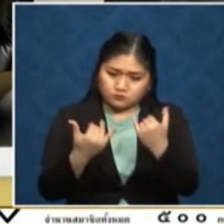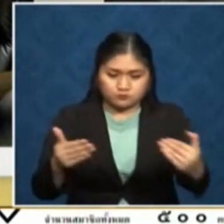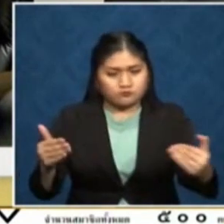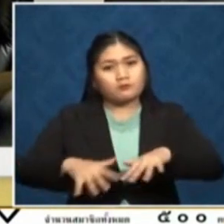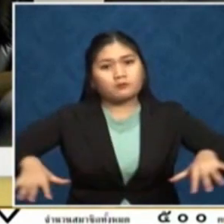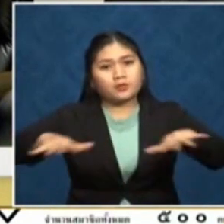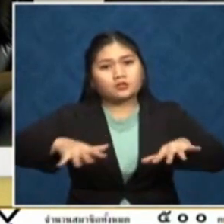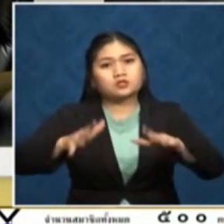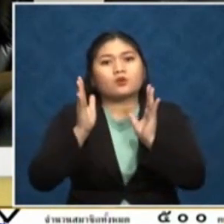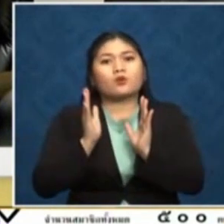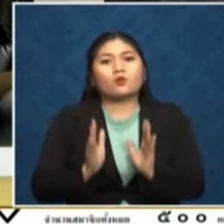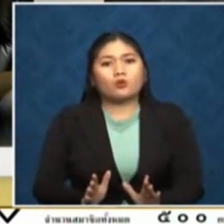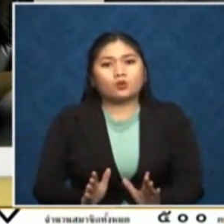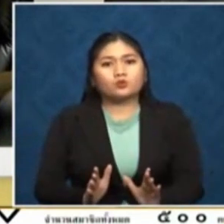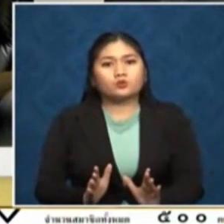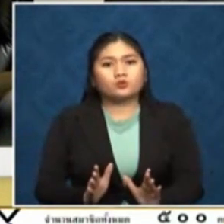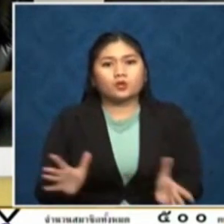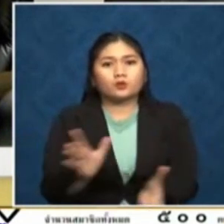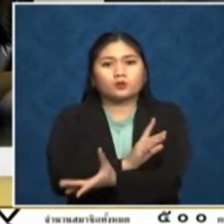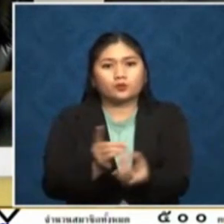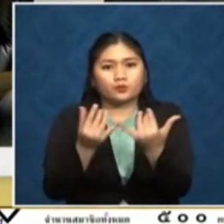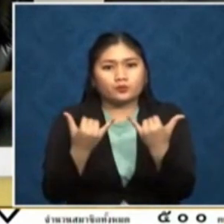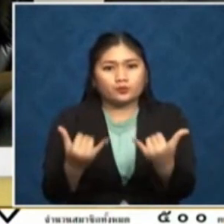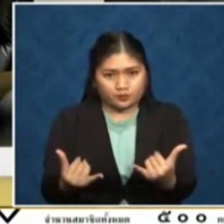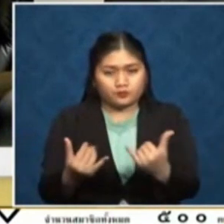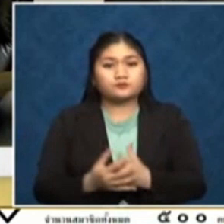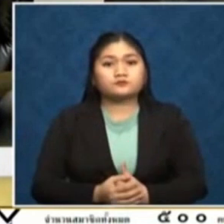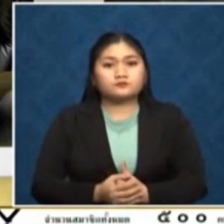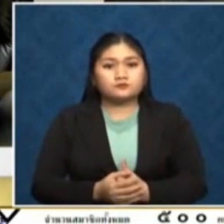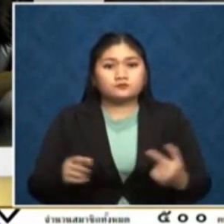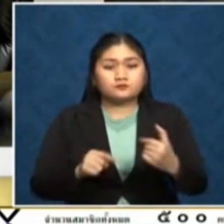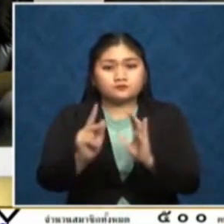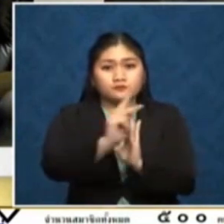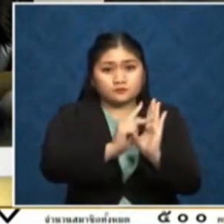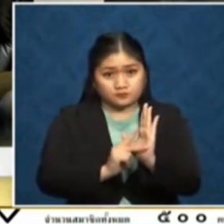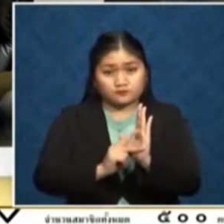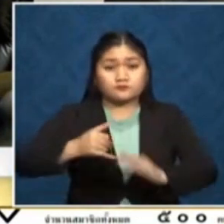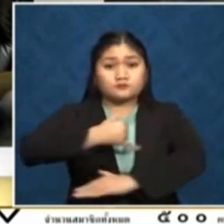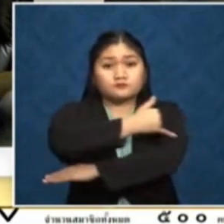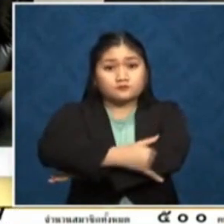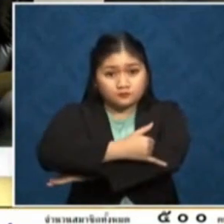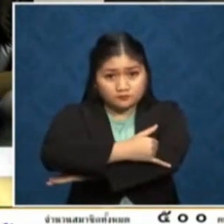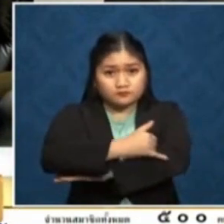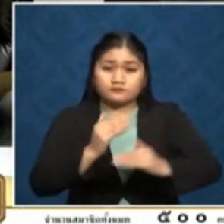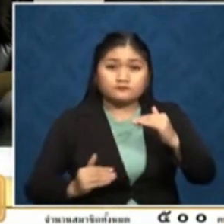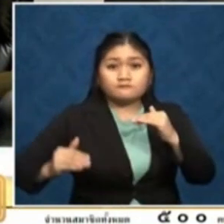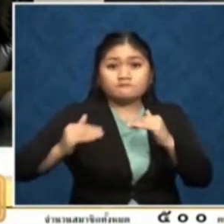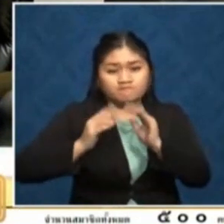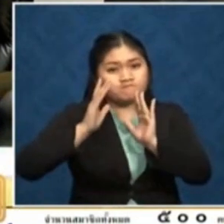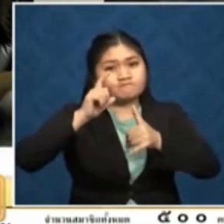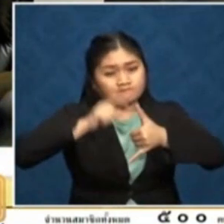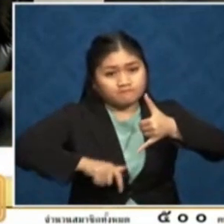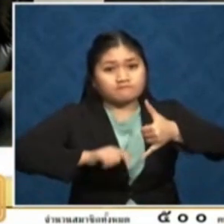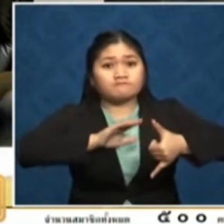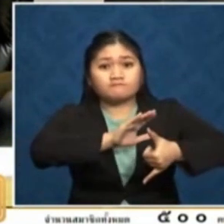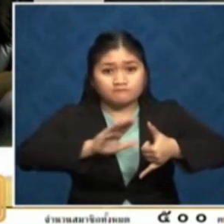ปัจจุบันนี้ก็มีการยอมรับเพศที่3แล้วนะครับสิ่งเหล่านี้นะครับเป็นสิ่งที่เป็นเรื่องของปกติของมนุ